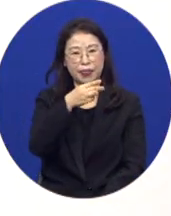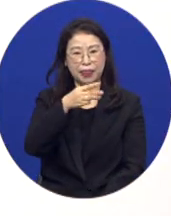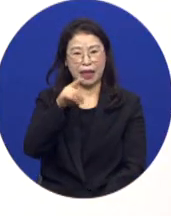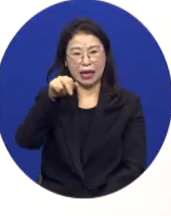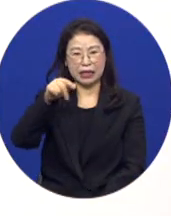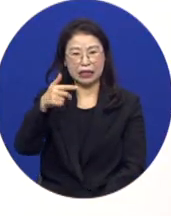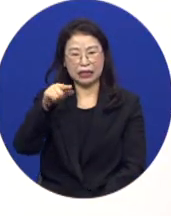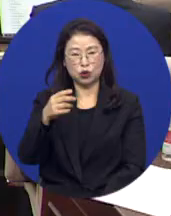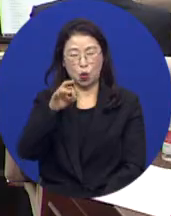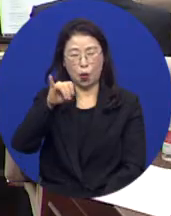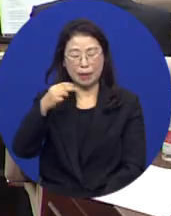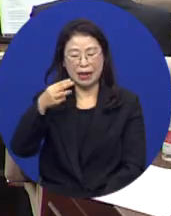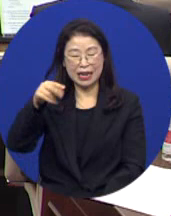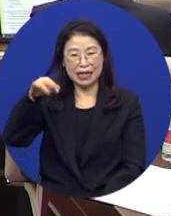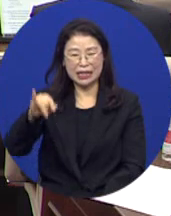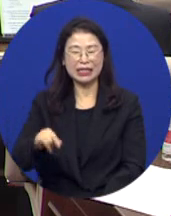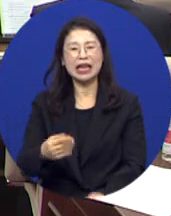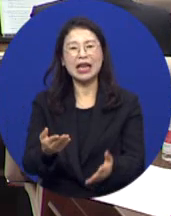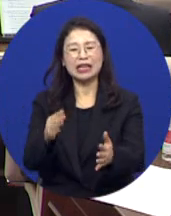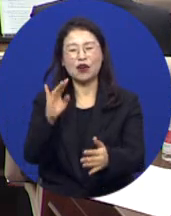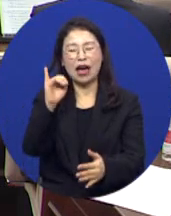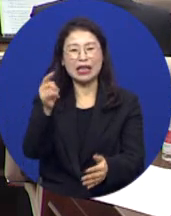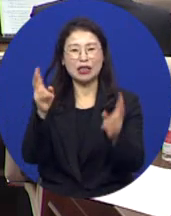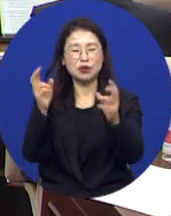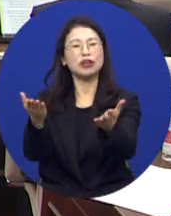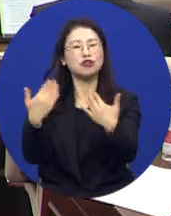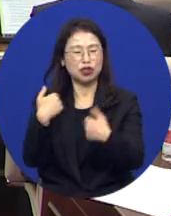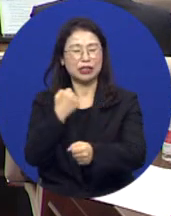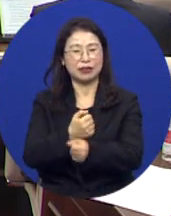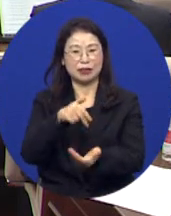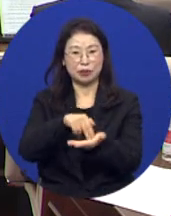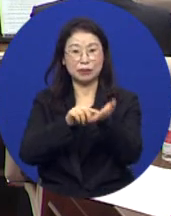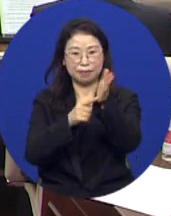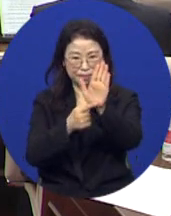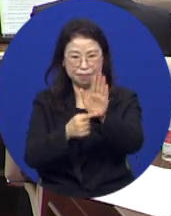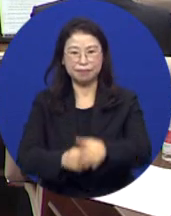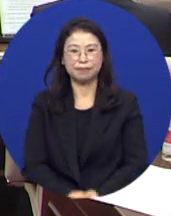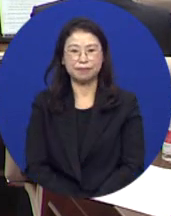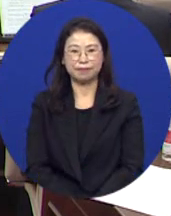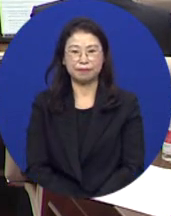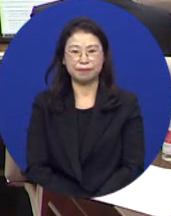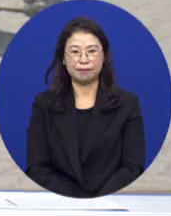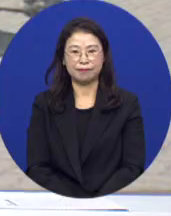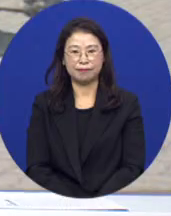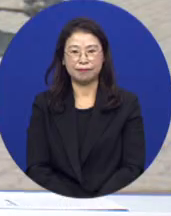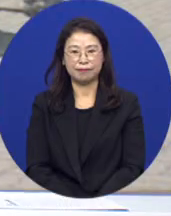기업을 유치하겠다는 뜻을 밝혔습니다. MBC 뉴스 조은우입니다.